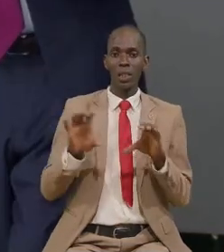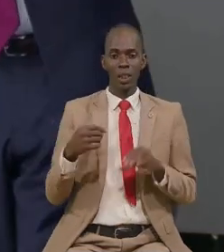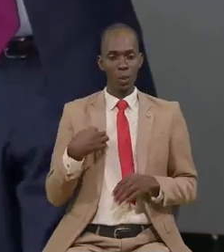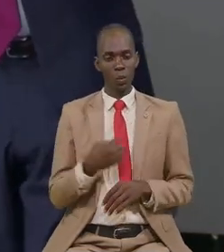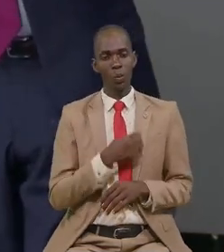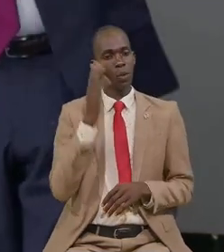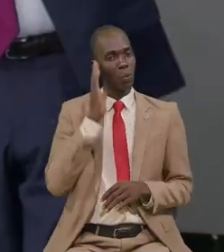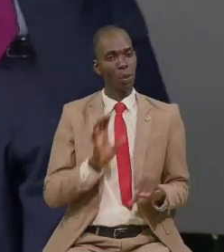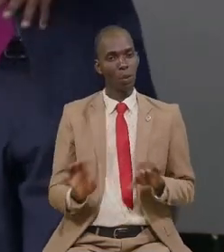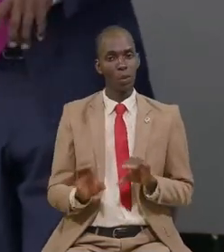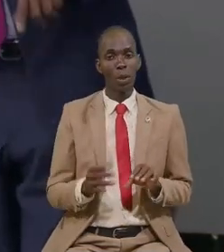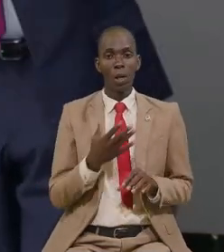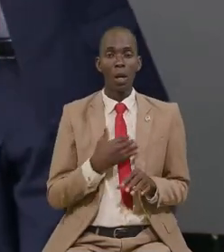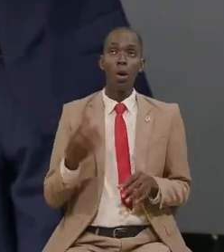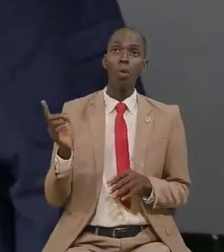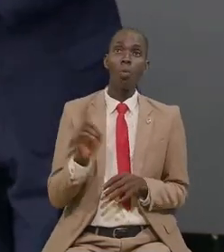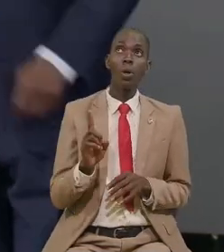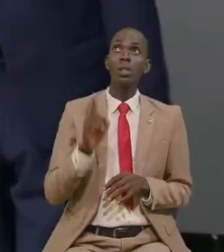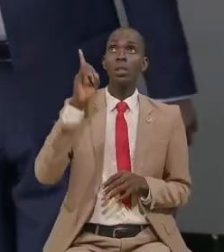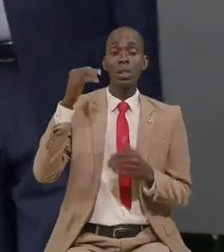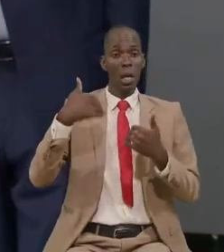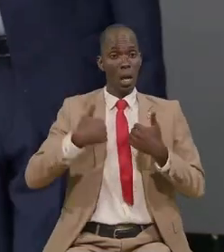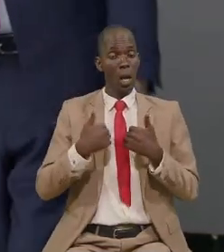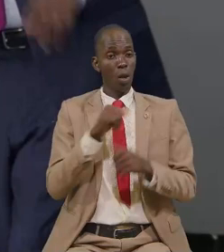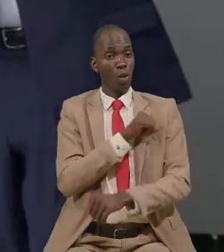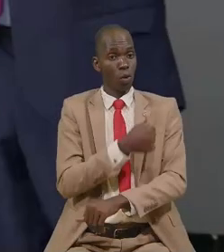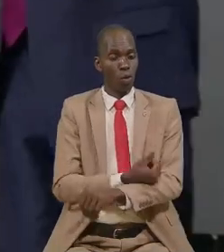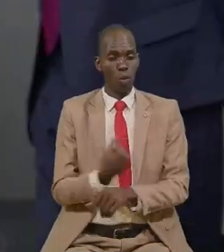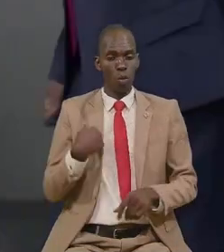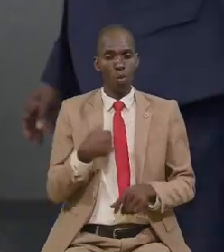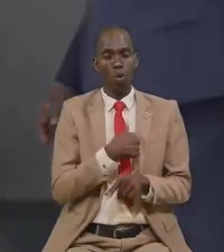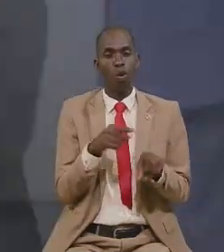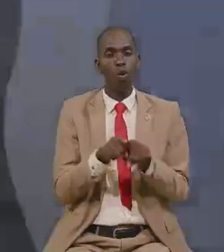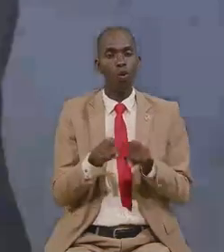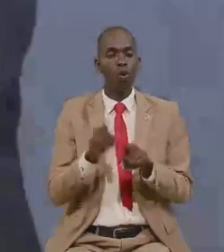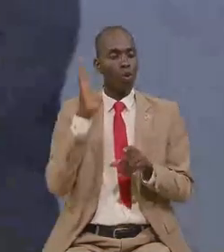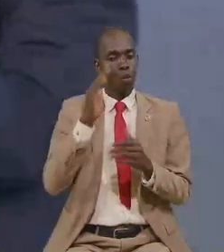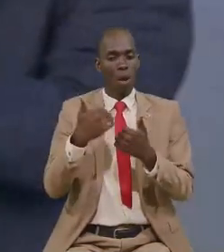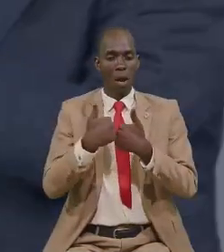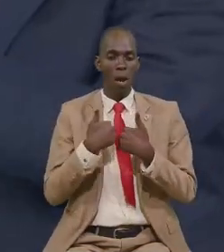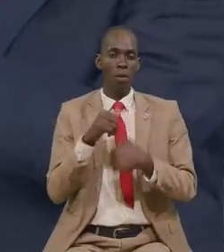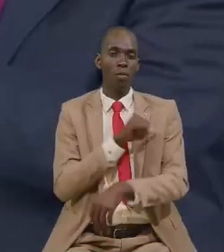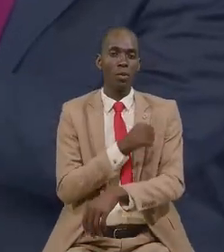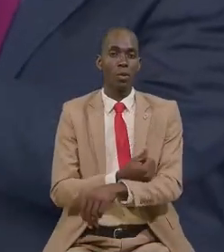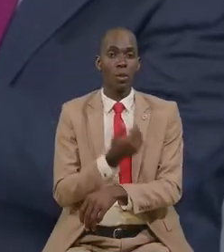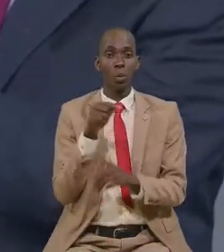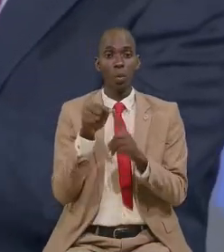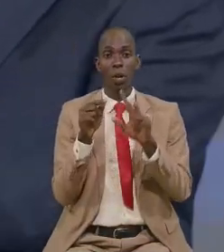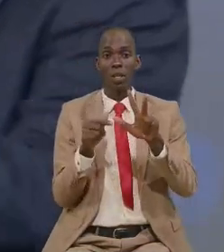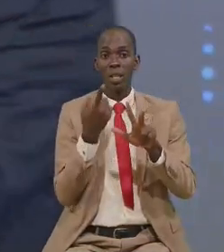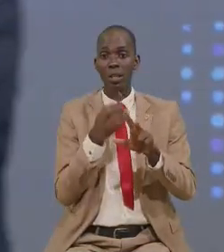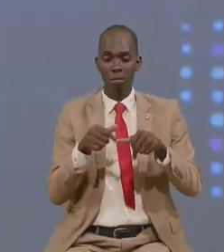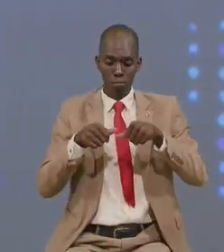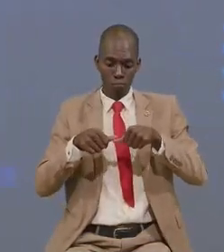où il avait l'autorité, que nous aussi, nous ayons de l'autorité. Donc, l'autorisation